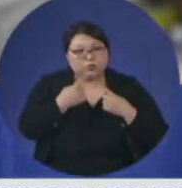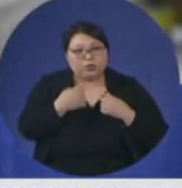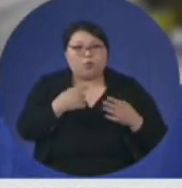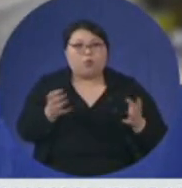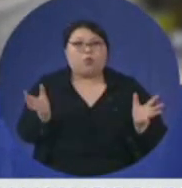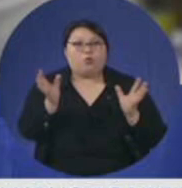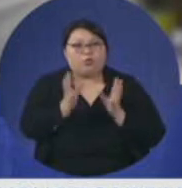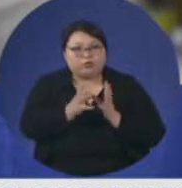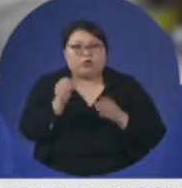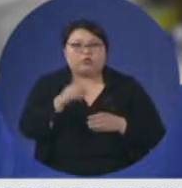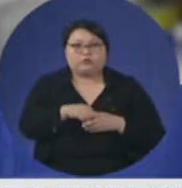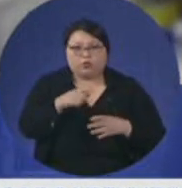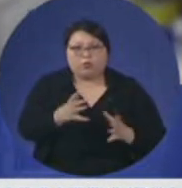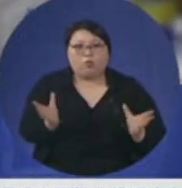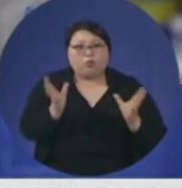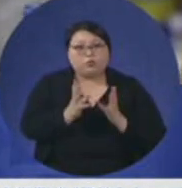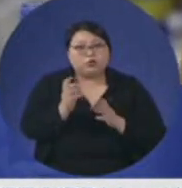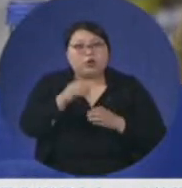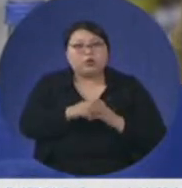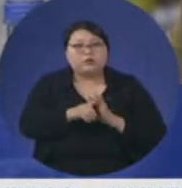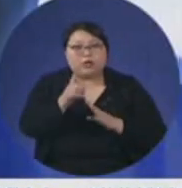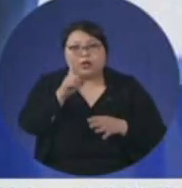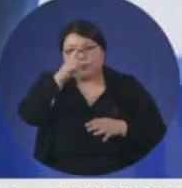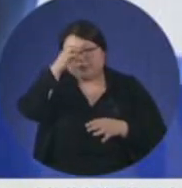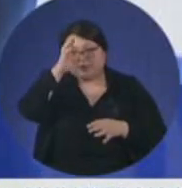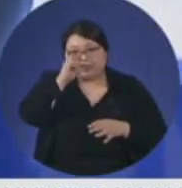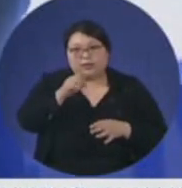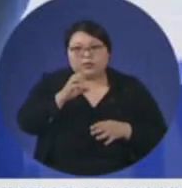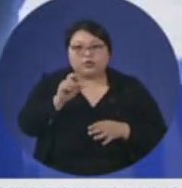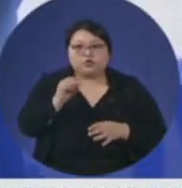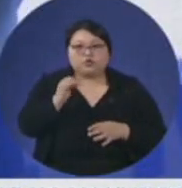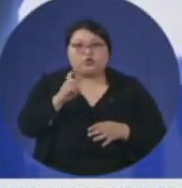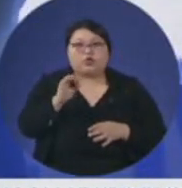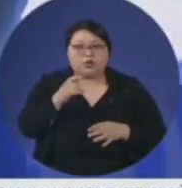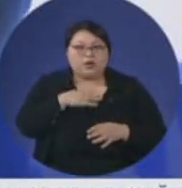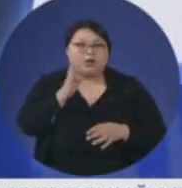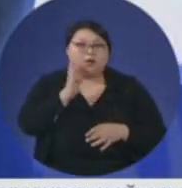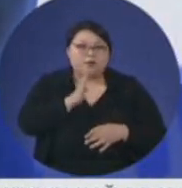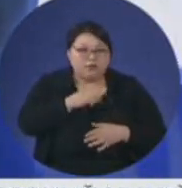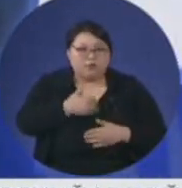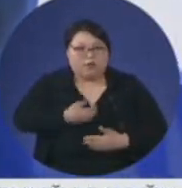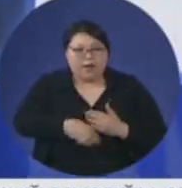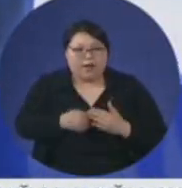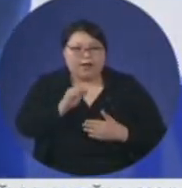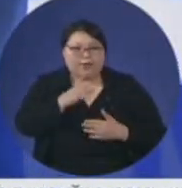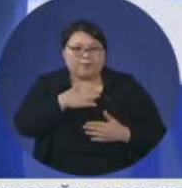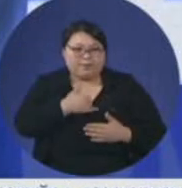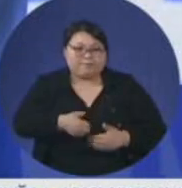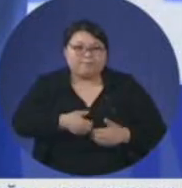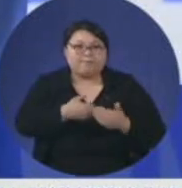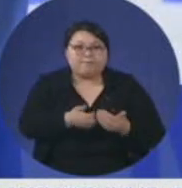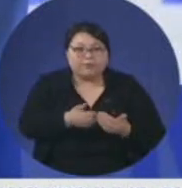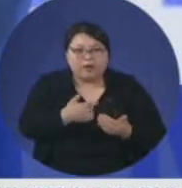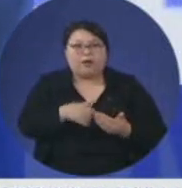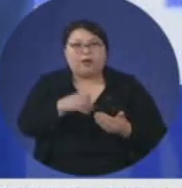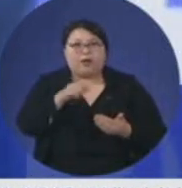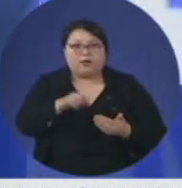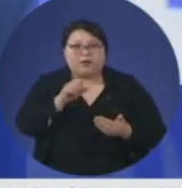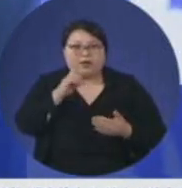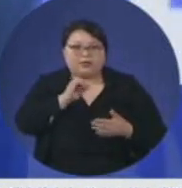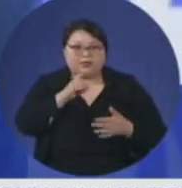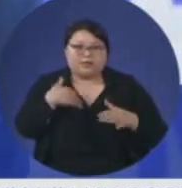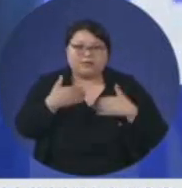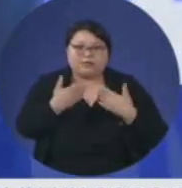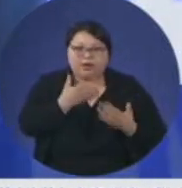оролцлоо. Уулзалтын эхэнд эрүүл мэндийн сайд шин зориг эхнэрээ гисэн мэнд амарчуулж гэр бүл даас жаргалыг бэлгэлэх хариуцлагатай бөгөөд ариун